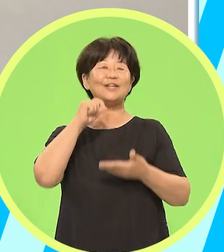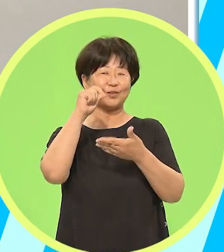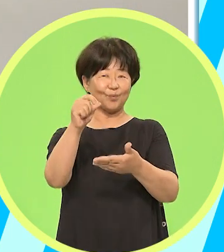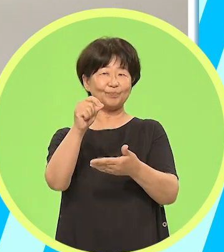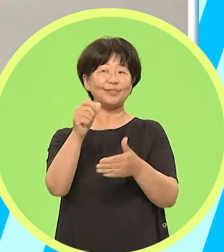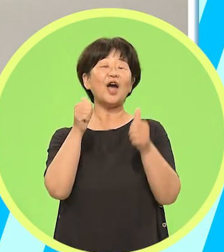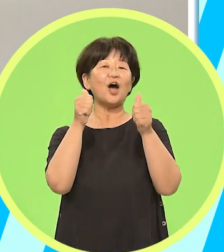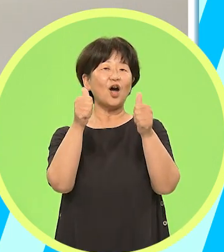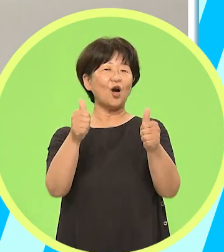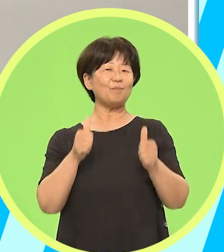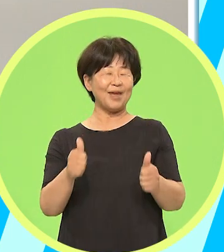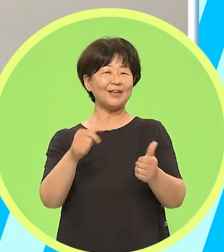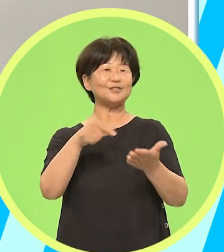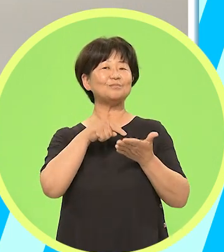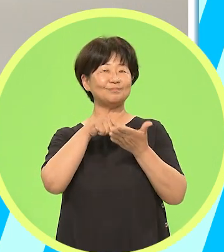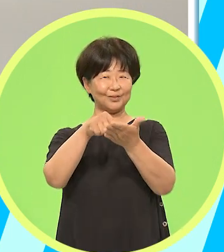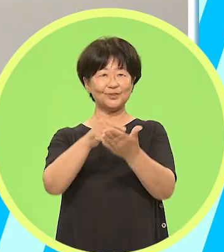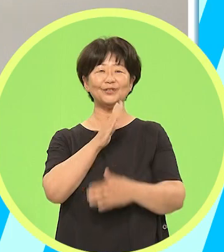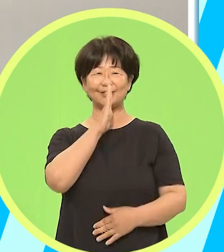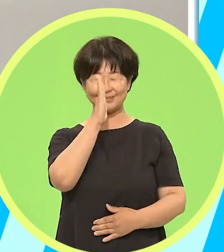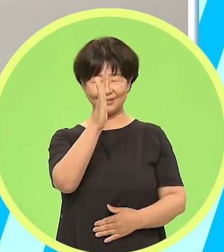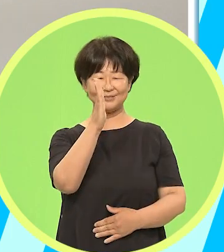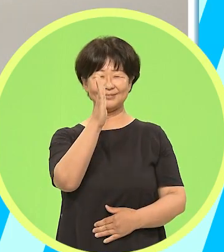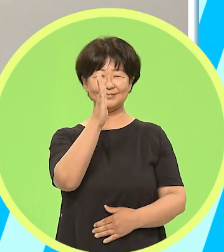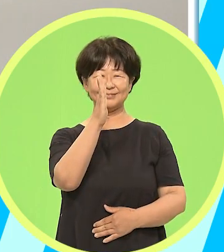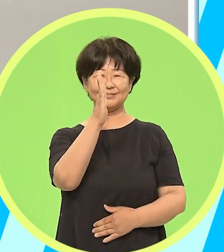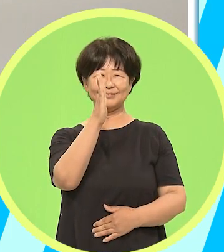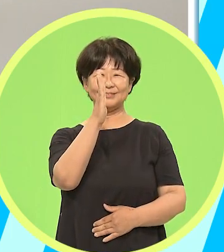ントします。番組ホームページからご応募ください。